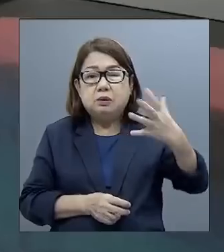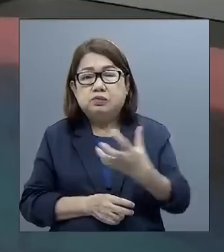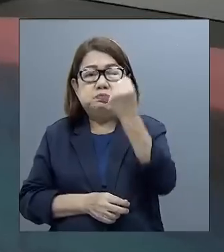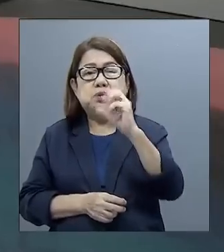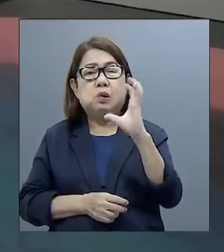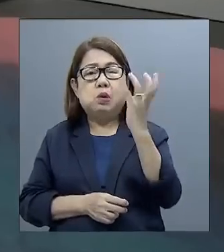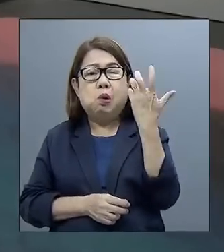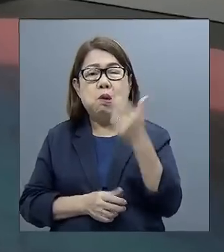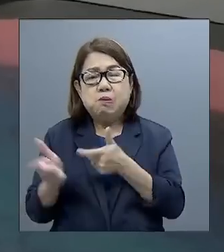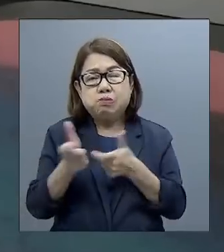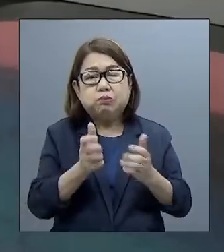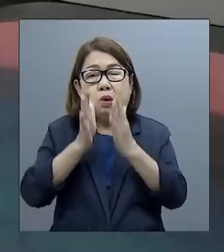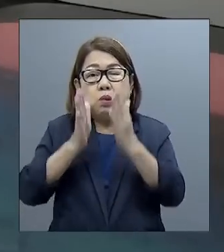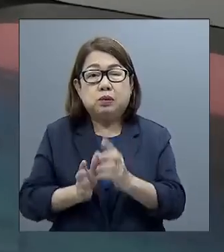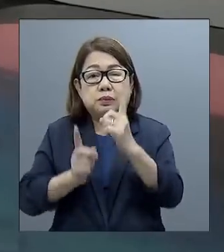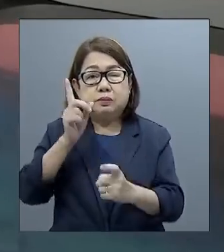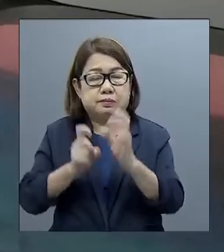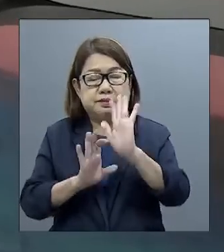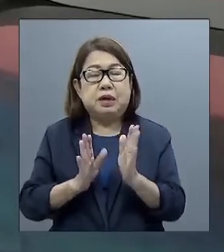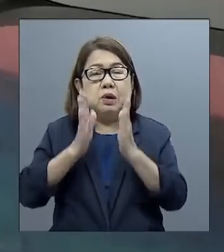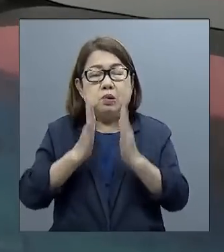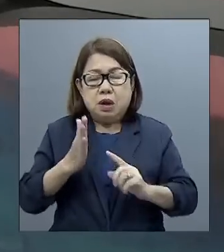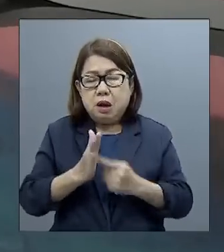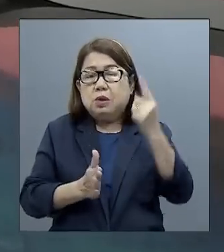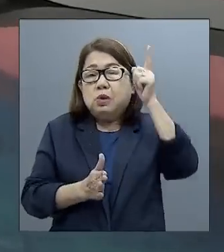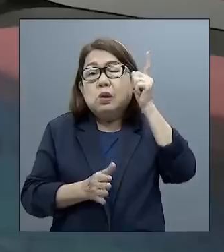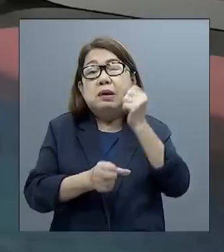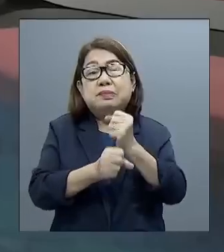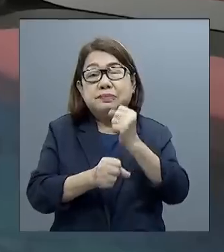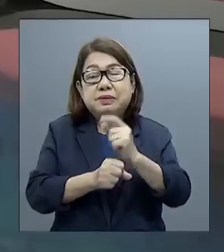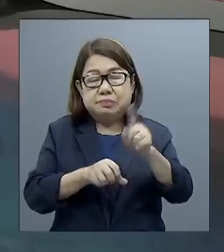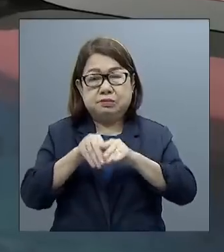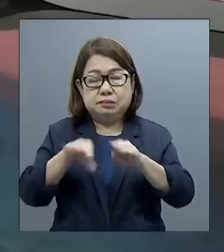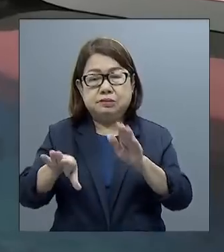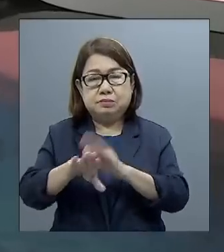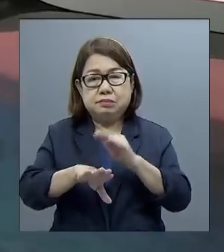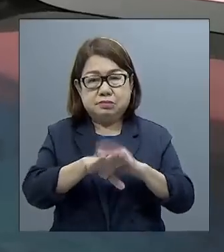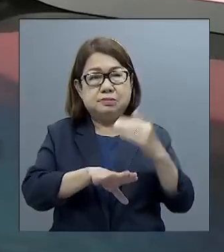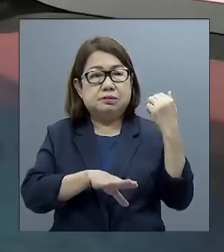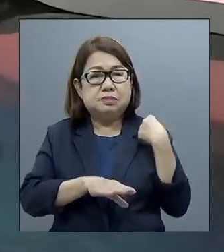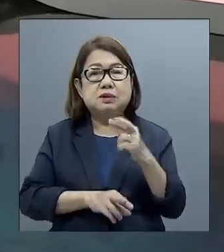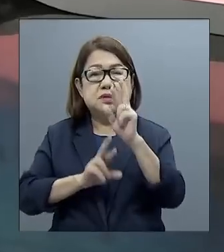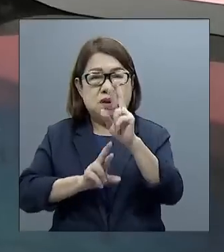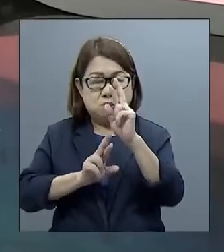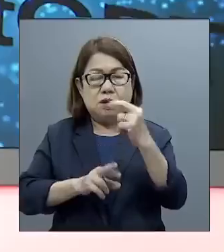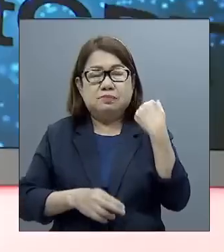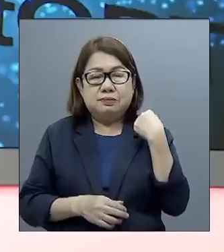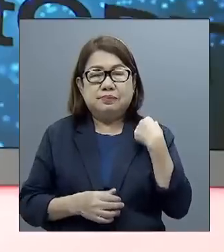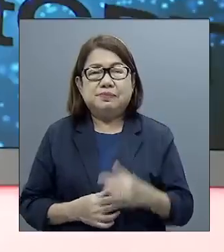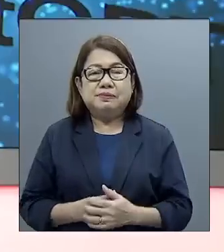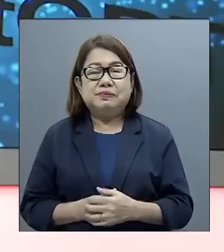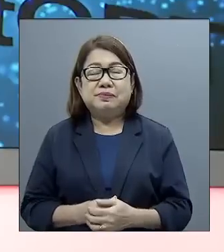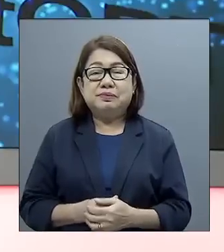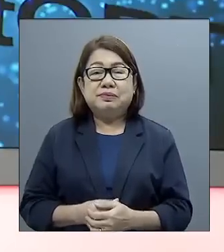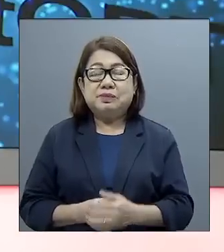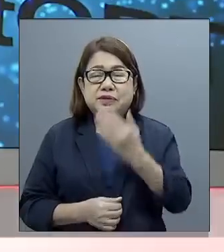ผู้ที่ริเริ่มแล้วก็วางรากฐานเทคโนโลยี AI ของโลกเนี่ยก็ยังออกมาเตือนถึงอันตรายแล้วก็ภัยคุกคามจาก AI ด้วยนะคะโดยสิ่ง